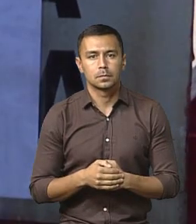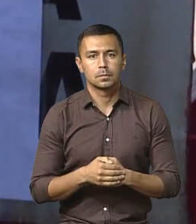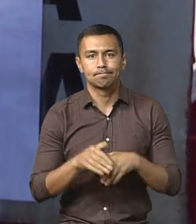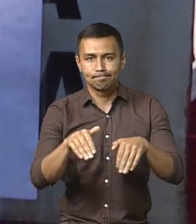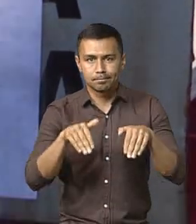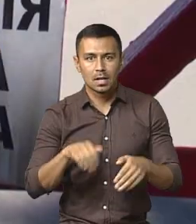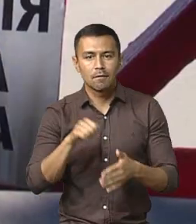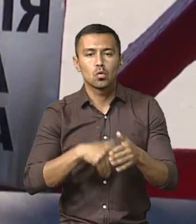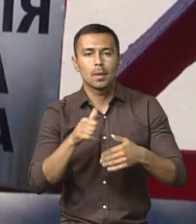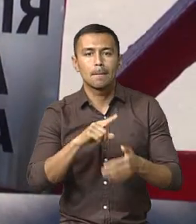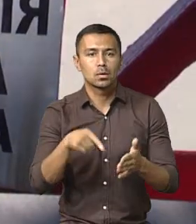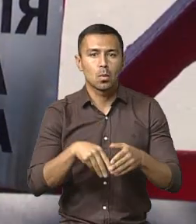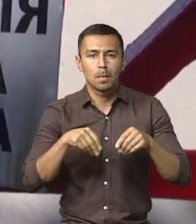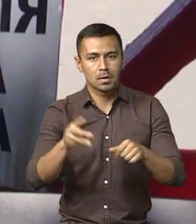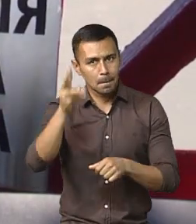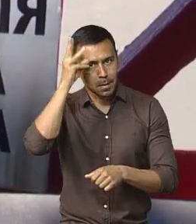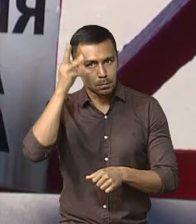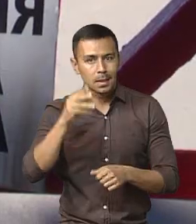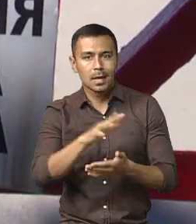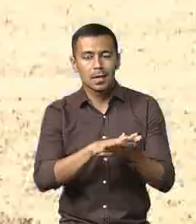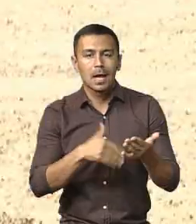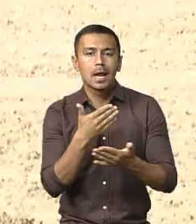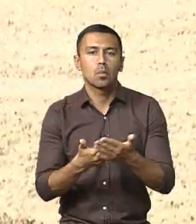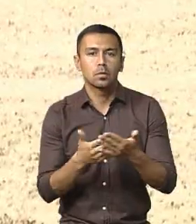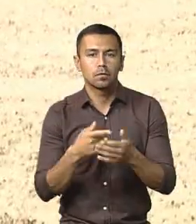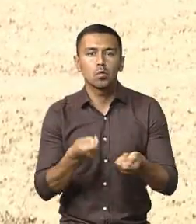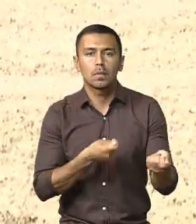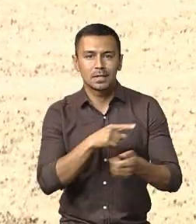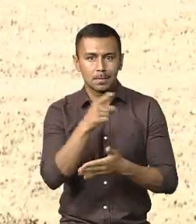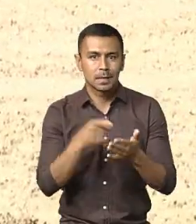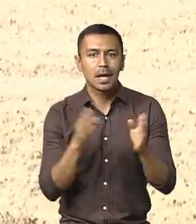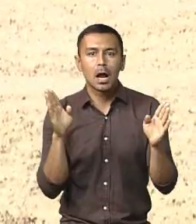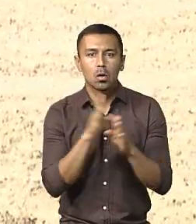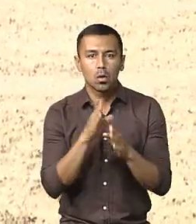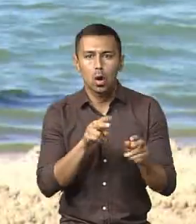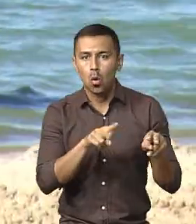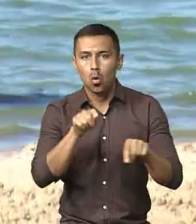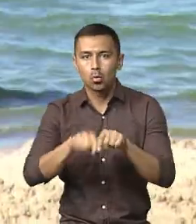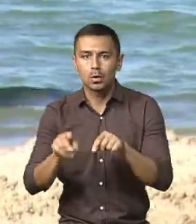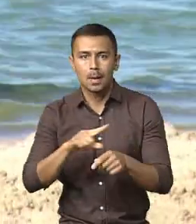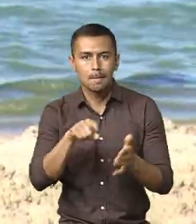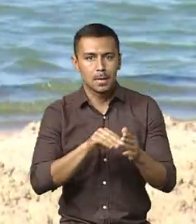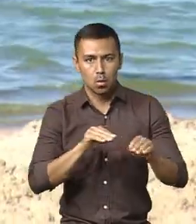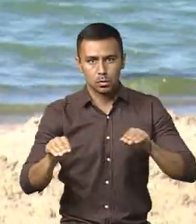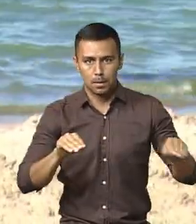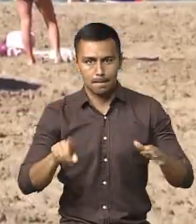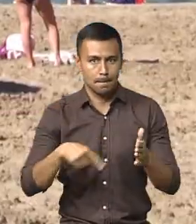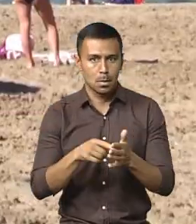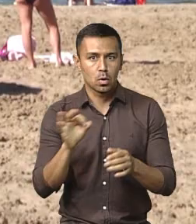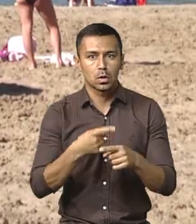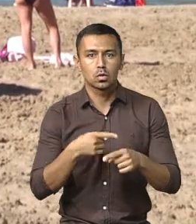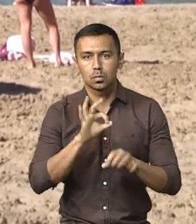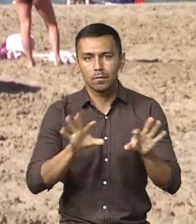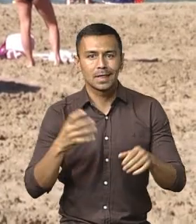Утримуватись від купання на міському пляжі у Хмельницькому й надалі рекомендують в управлінні з питань екології та контролю за благоустроєм міста. Про це розповів